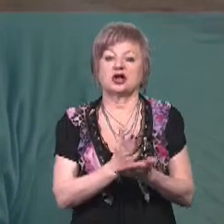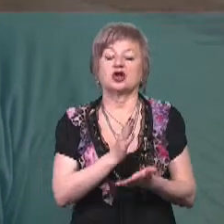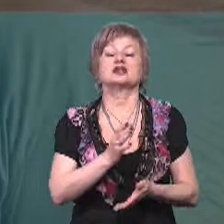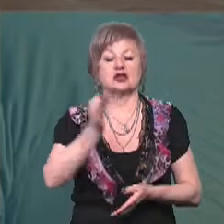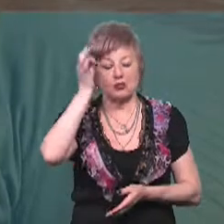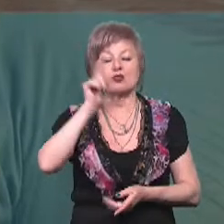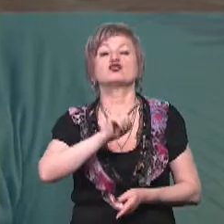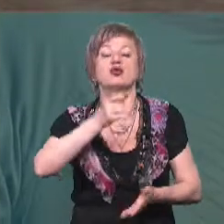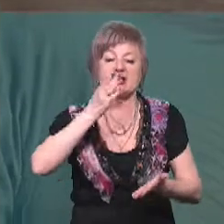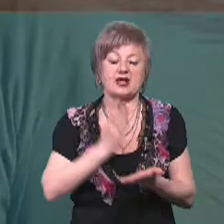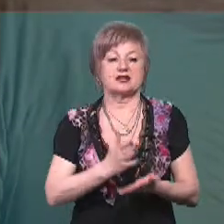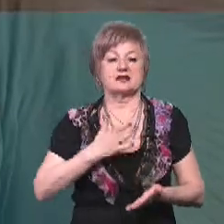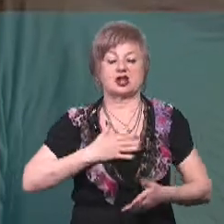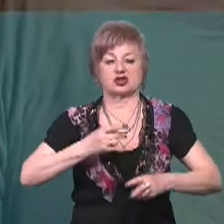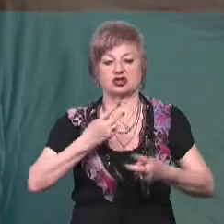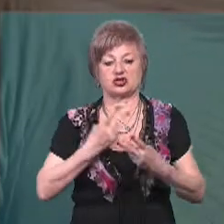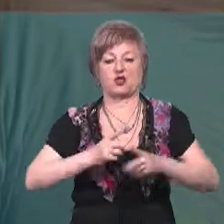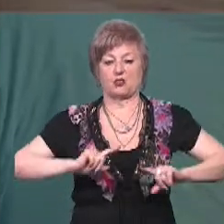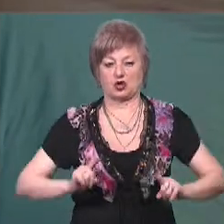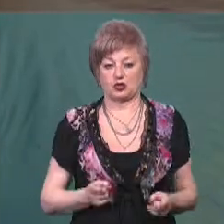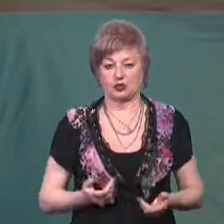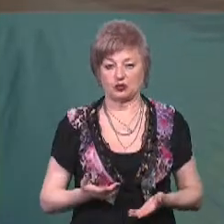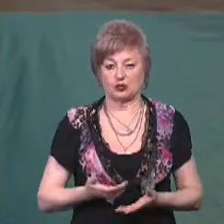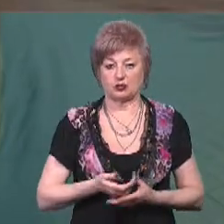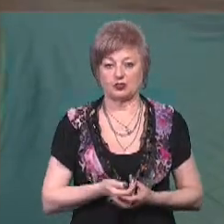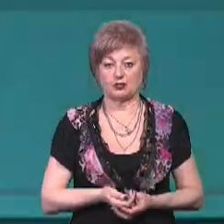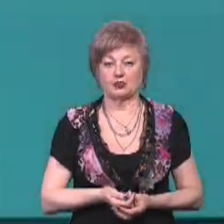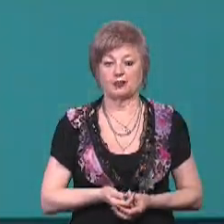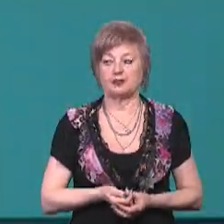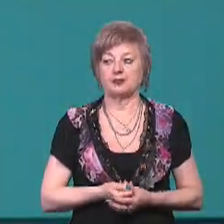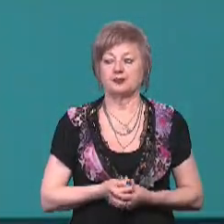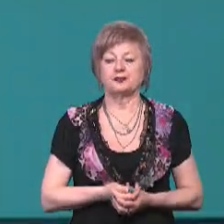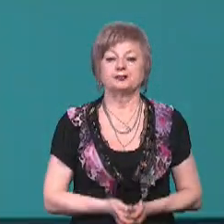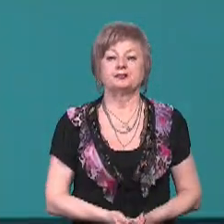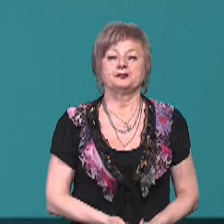І хлопці наші стоять, воюють, і хлопці там у полоні знаходяться.